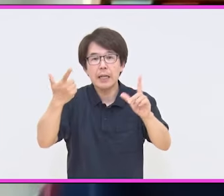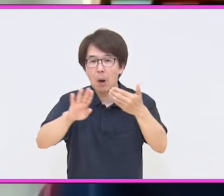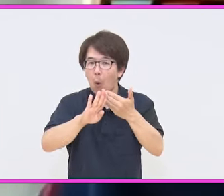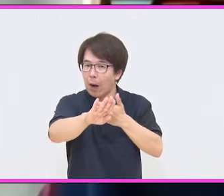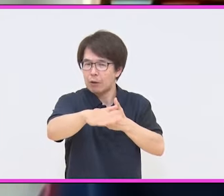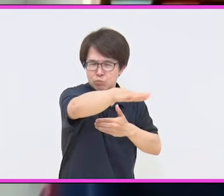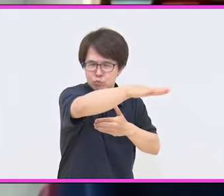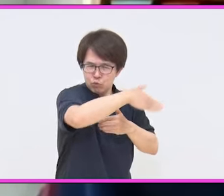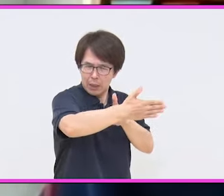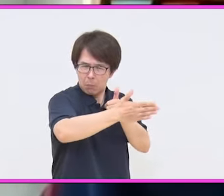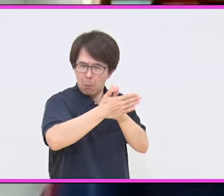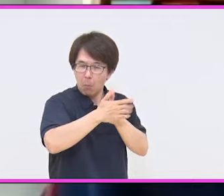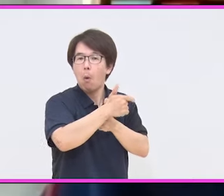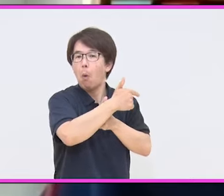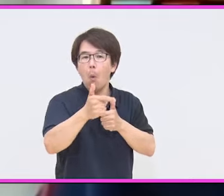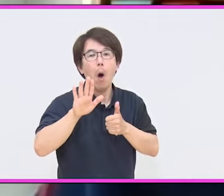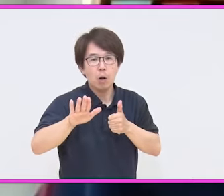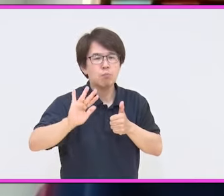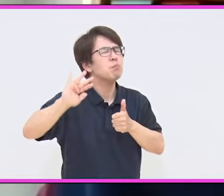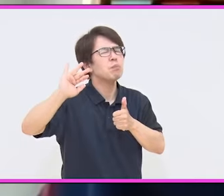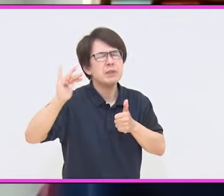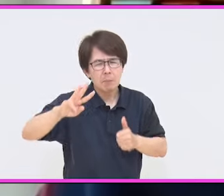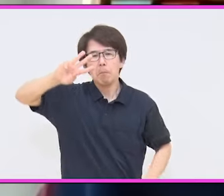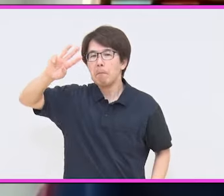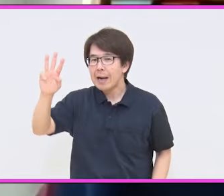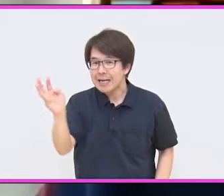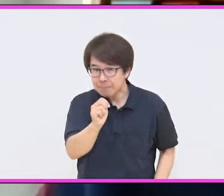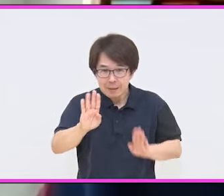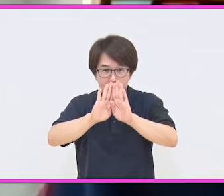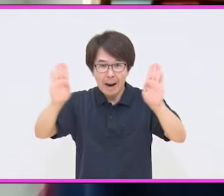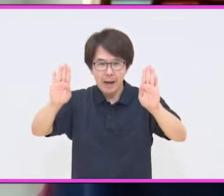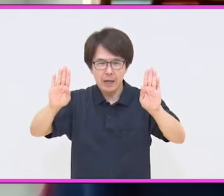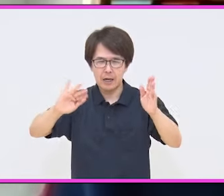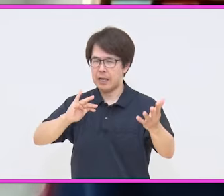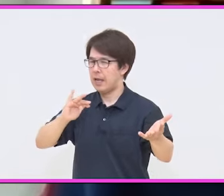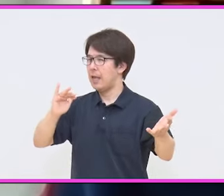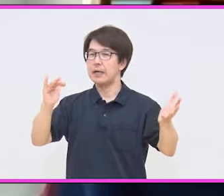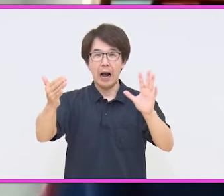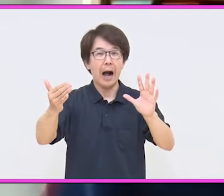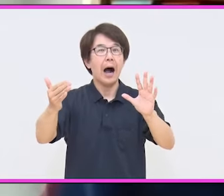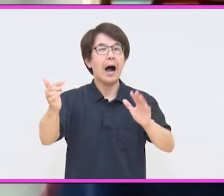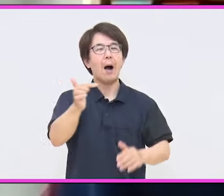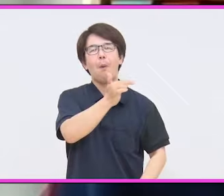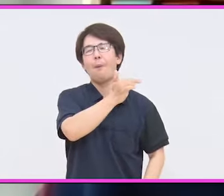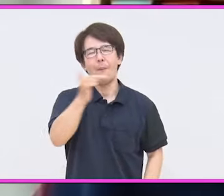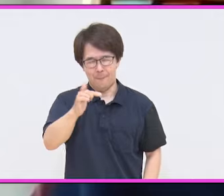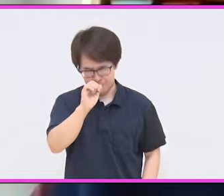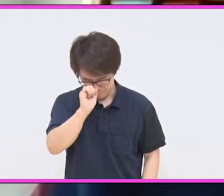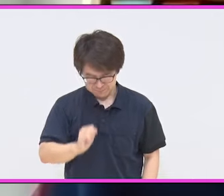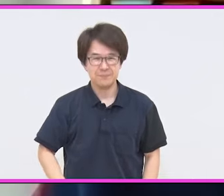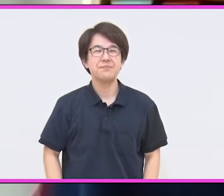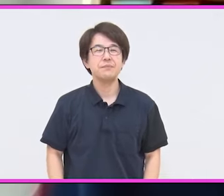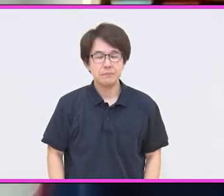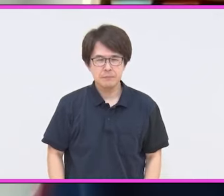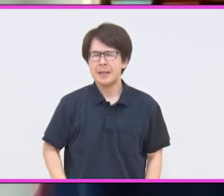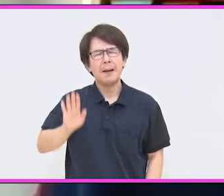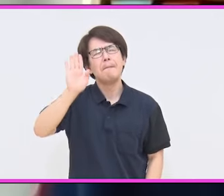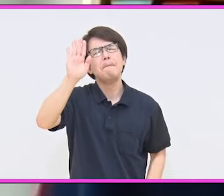as well, but the changes have been immense. And although there's still a long way to go, things